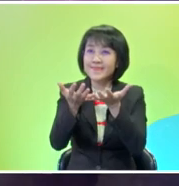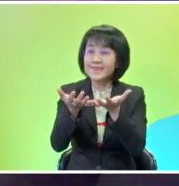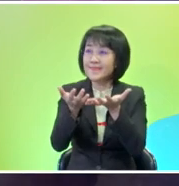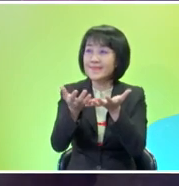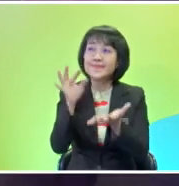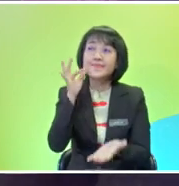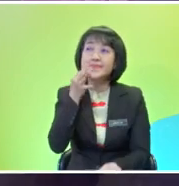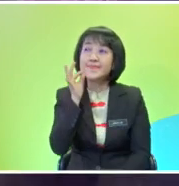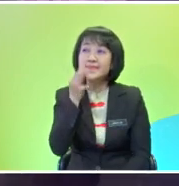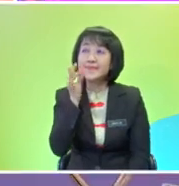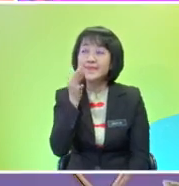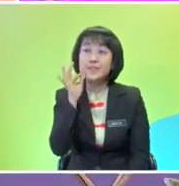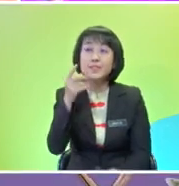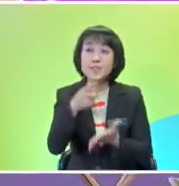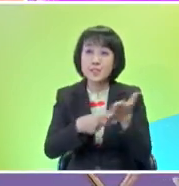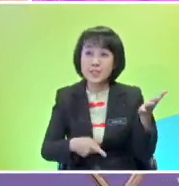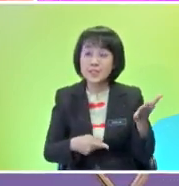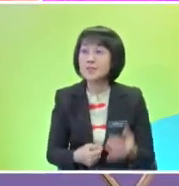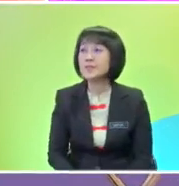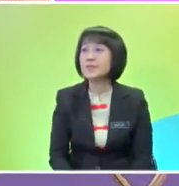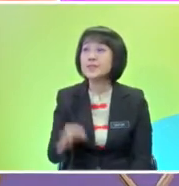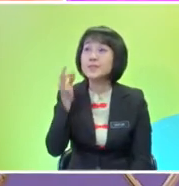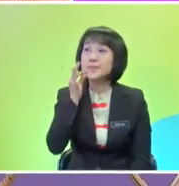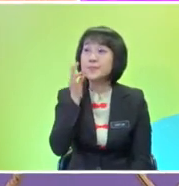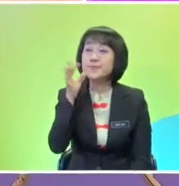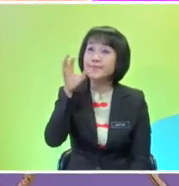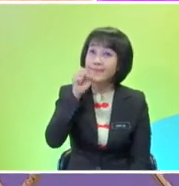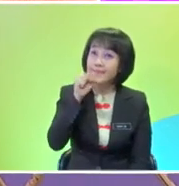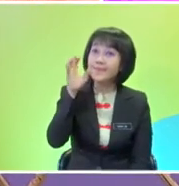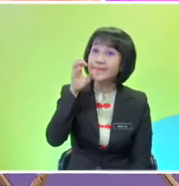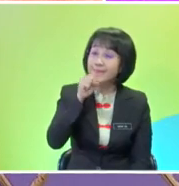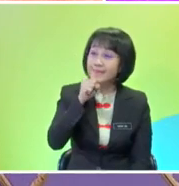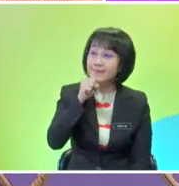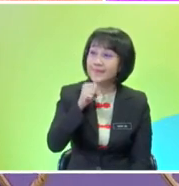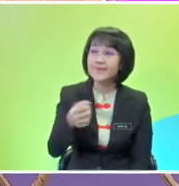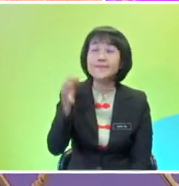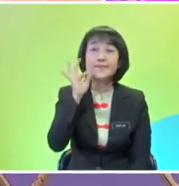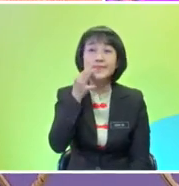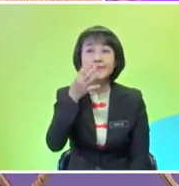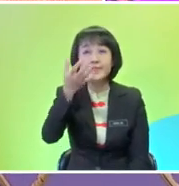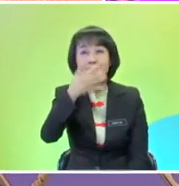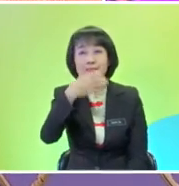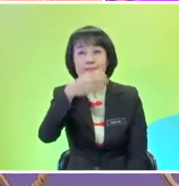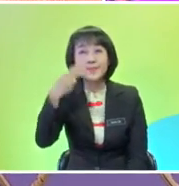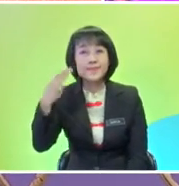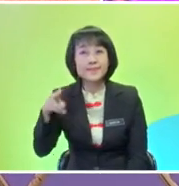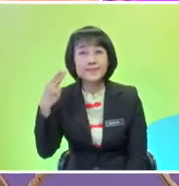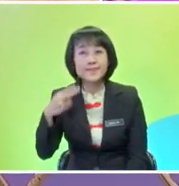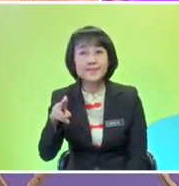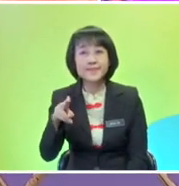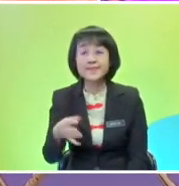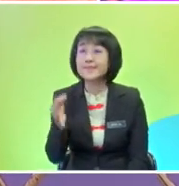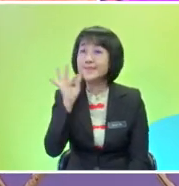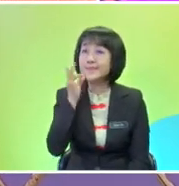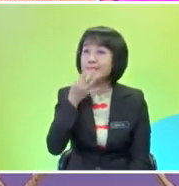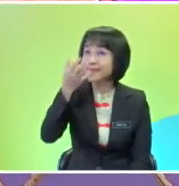Ha ada buah apa tu Mira ada buah oren ada buah epal hijau dan juga